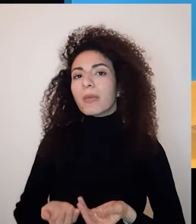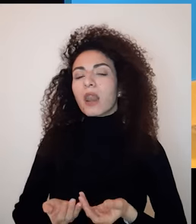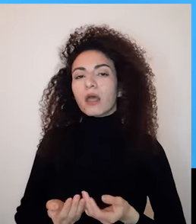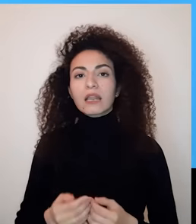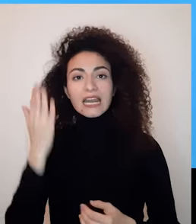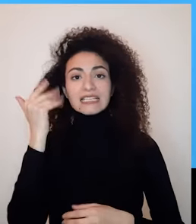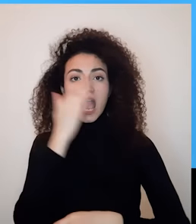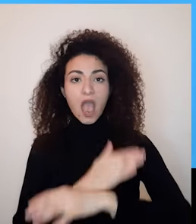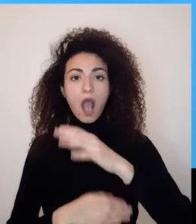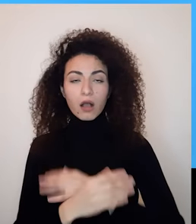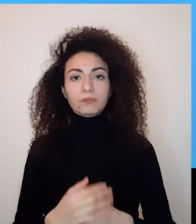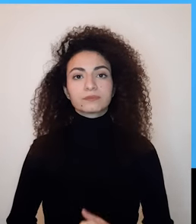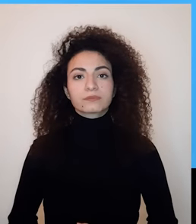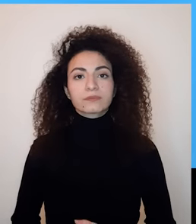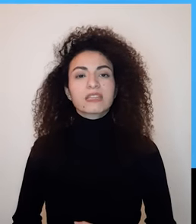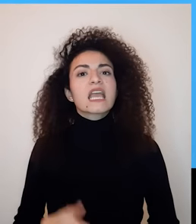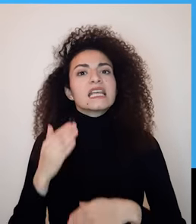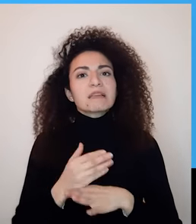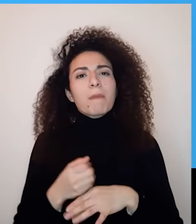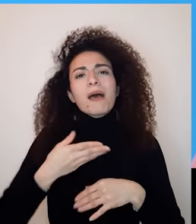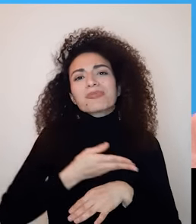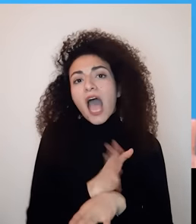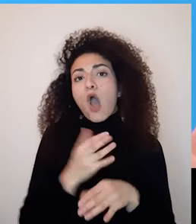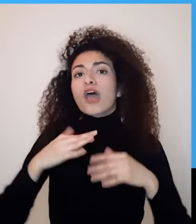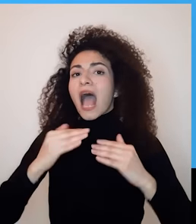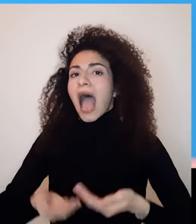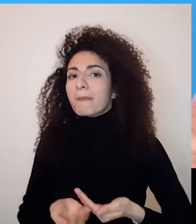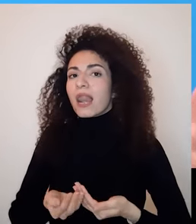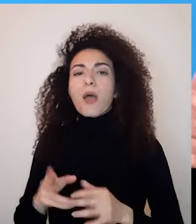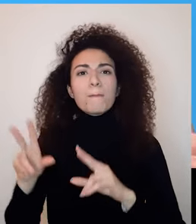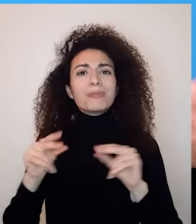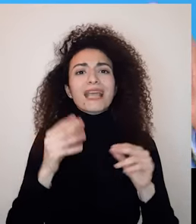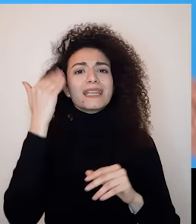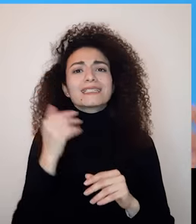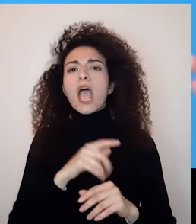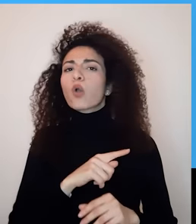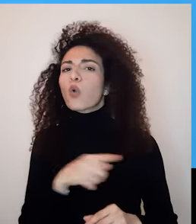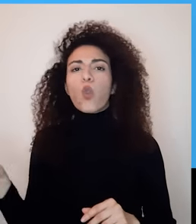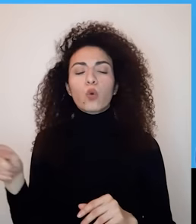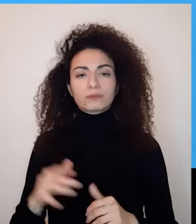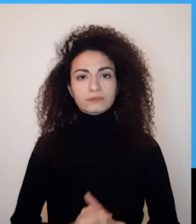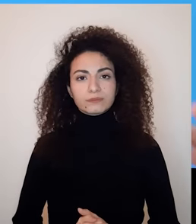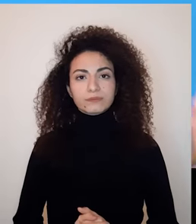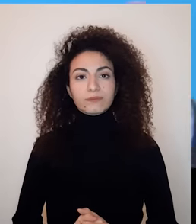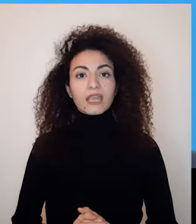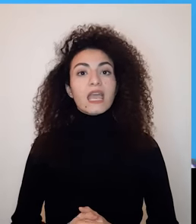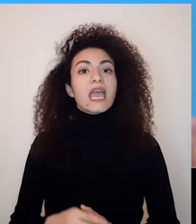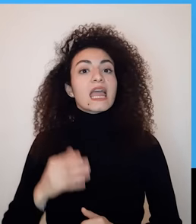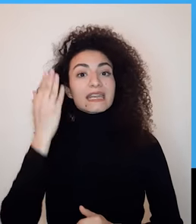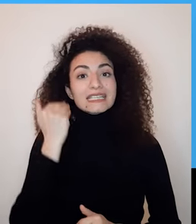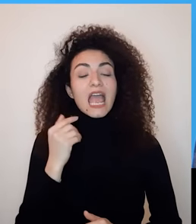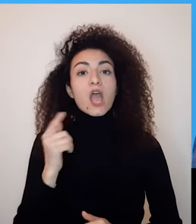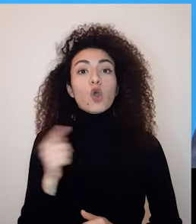الحمل عند النساء ذوي الإعاقة أو الإنجاب؟ أسباب تأخر الحمل مثل أي أسباب اللي عند نساء من غير